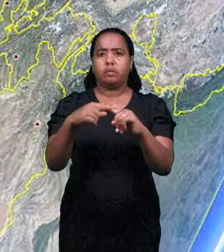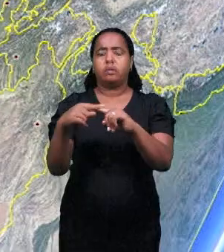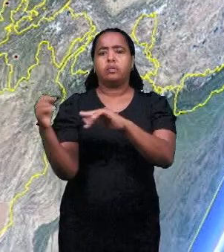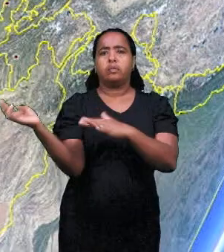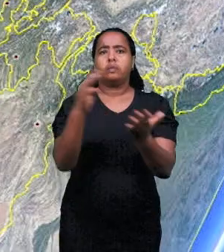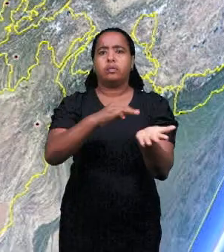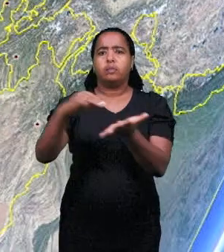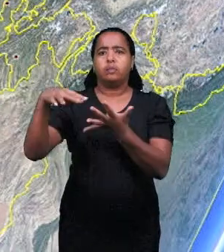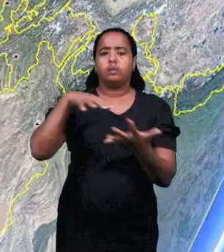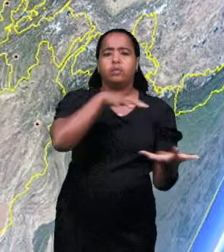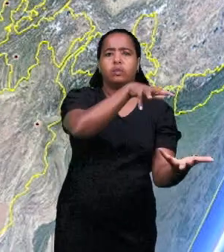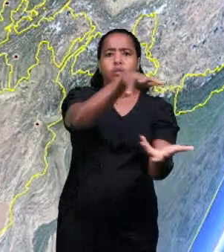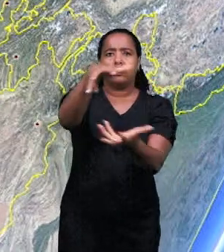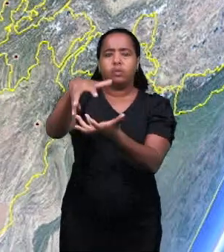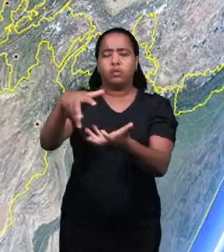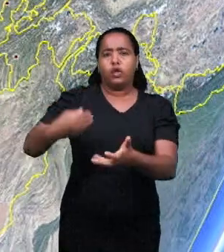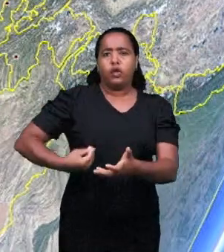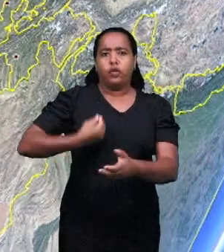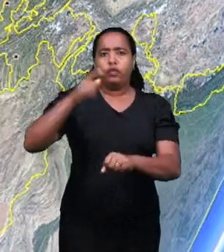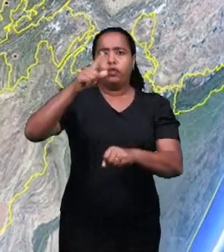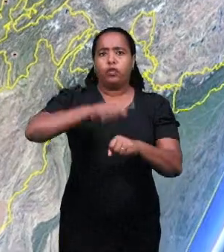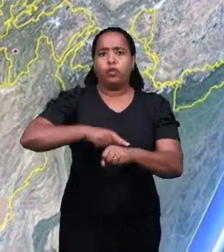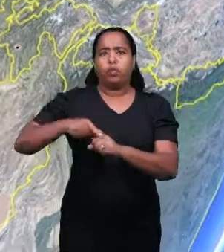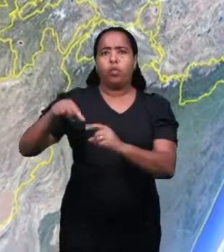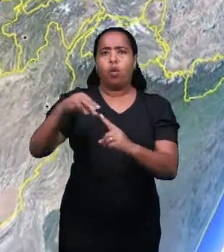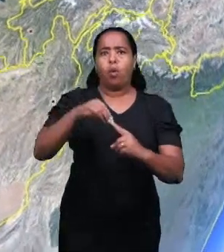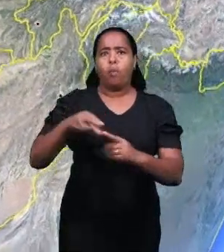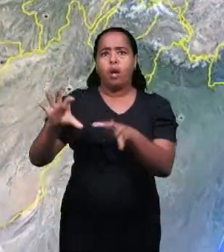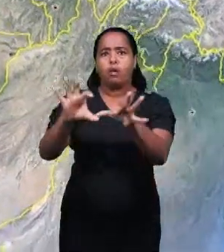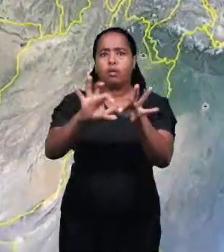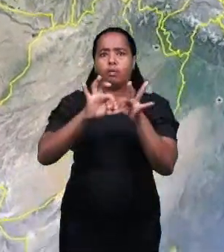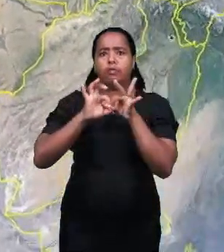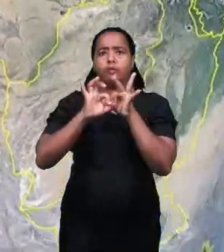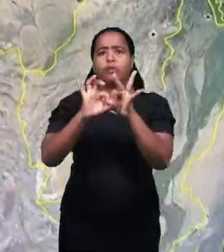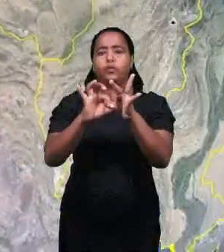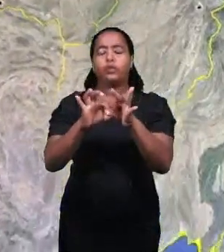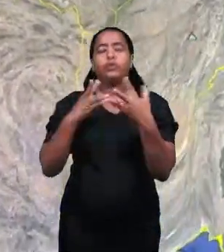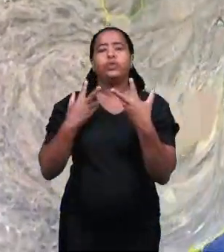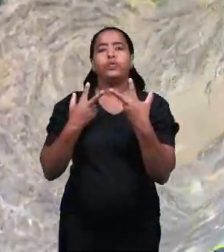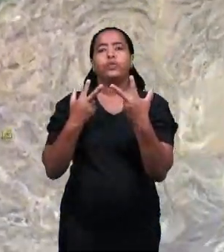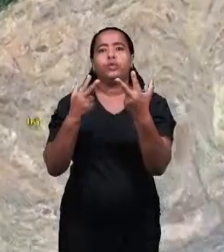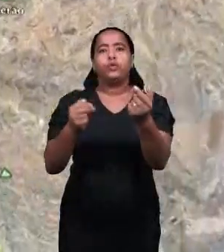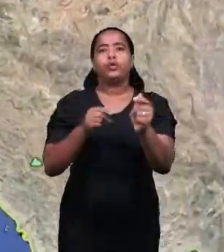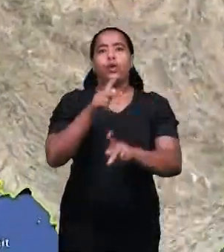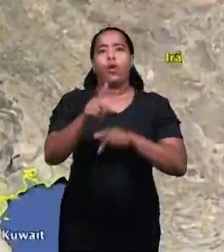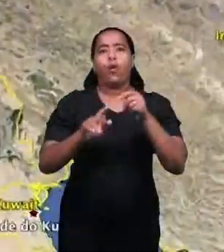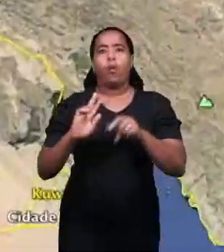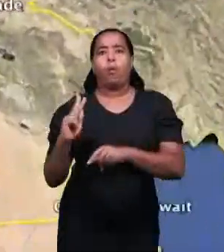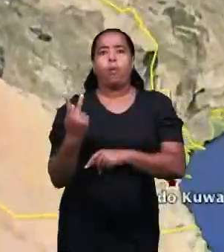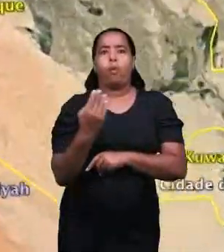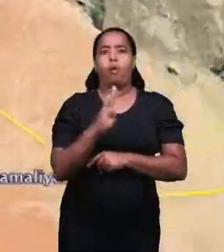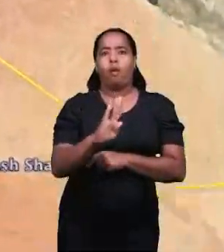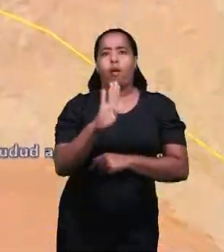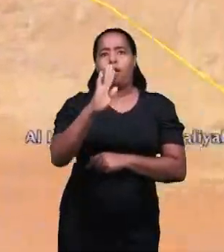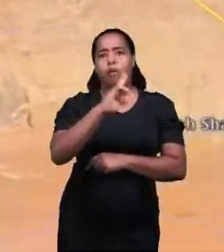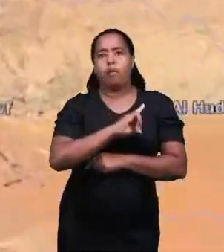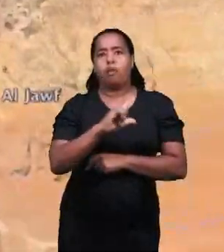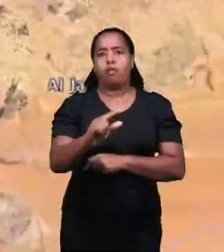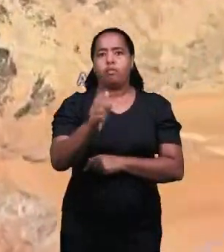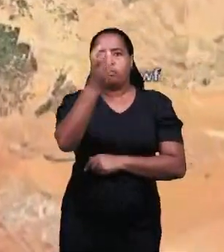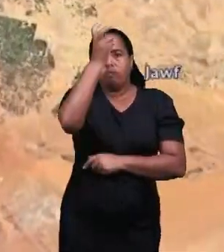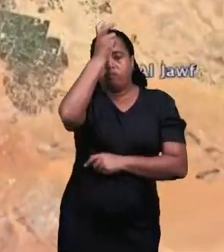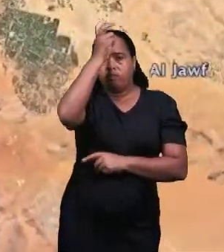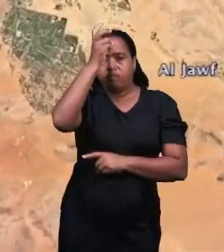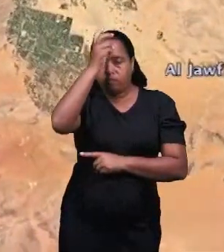planète vivent un moment d'unité et de communion, comme l'ont vécu les Hébreux à leur sortie d'Égypte et les disciples avec le Seigneur